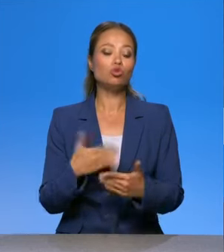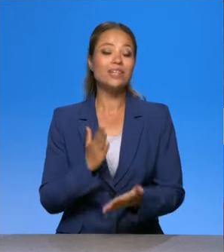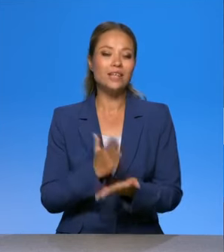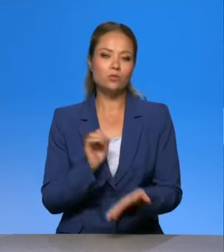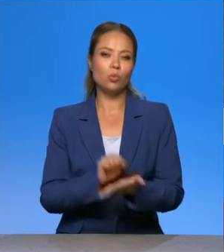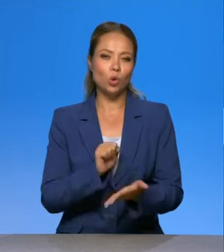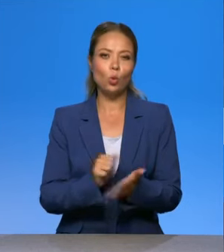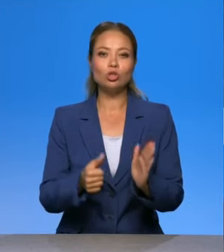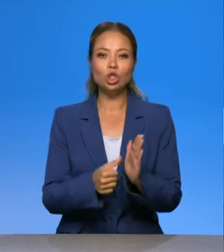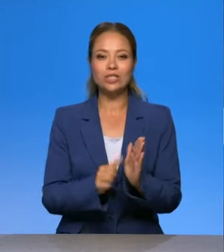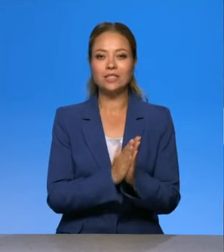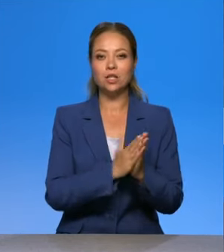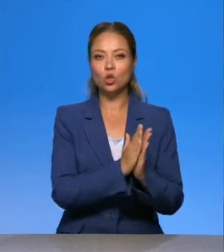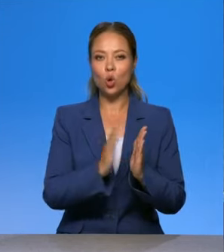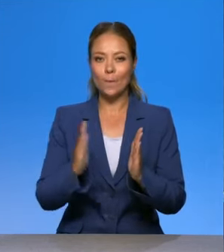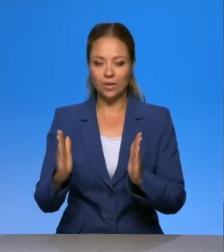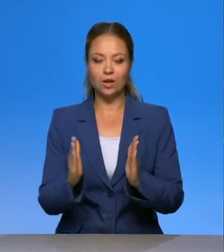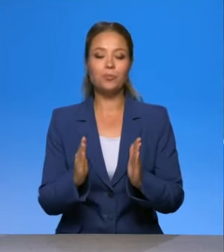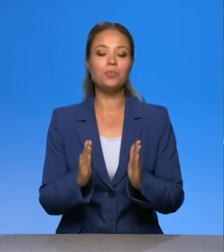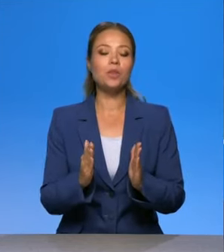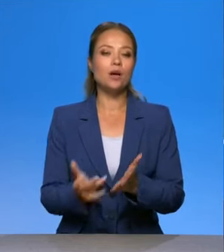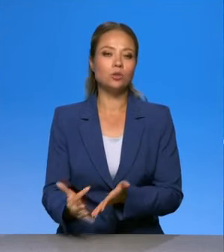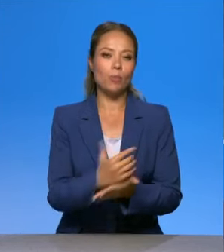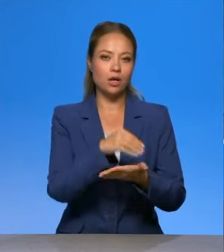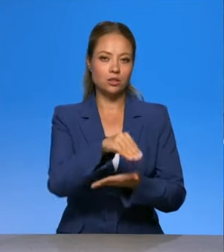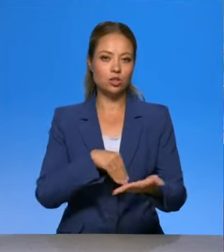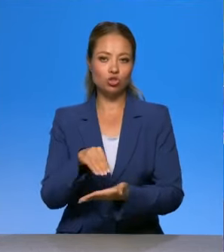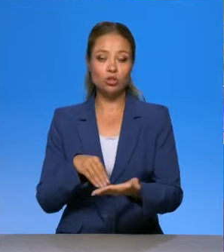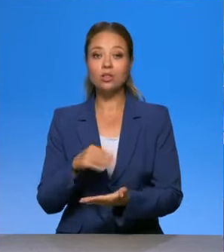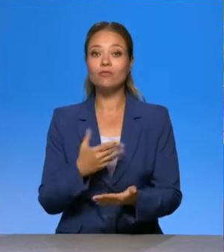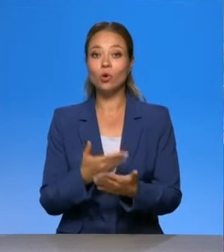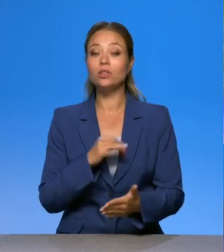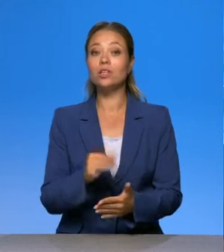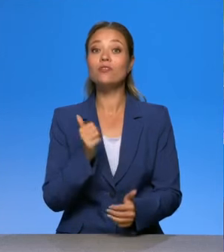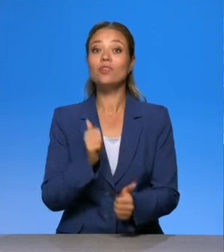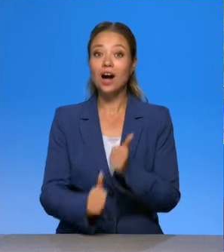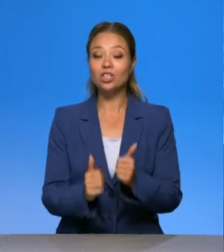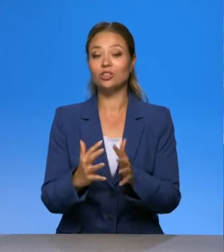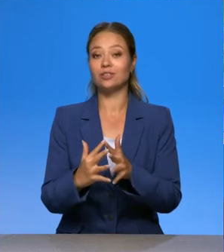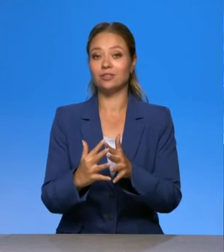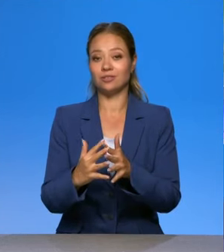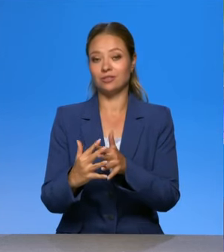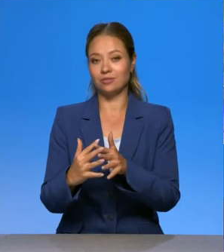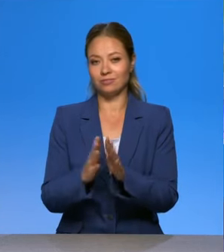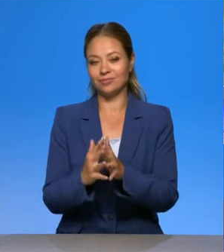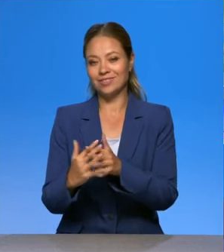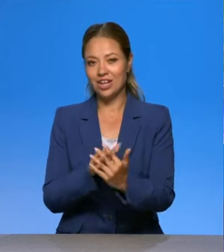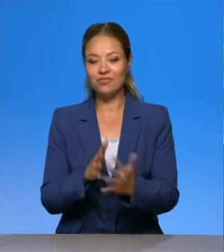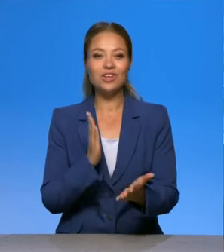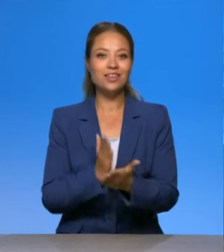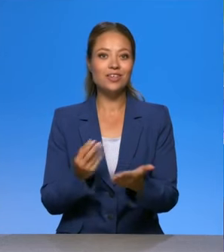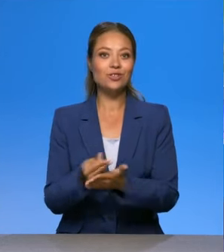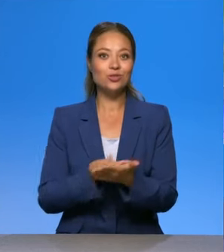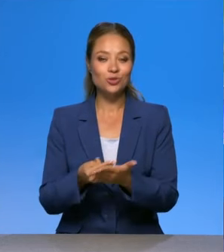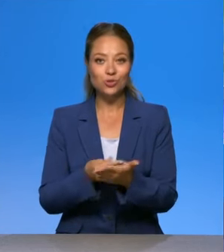иллюстрации, рисунки Миклуха Маклая. И в каждой деревне есть рисунок или же этой деревни, или же жителей. Я был поражен, они